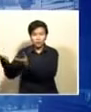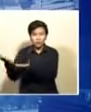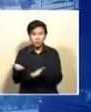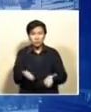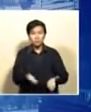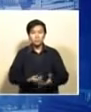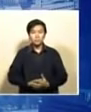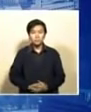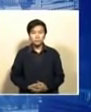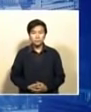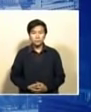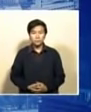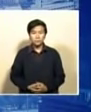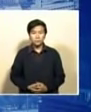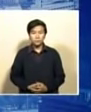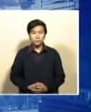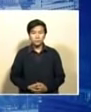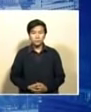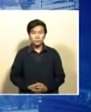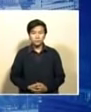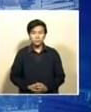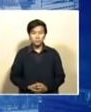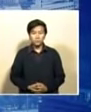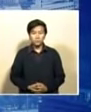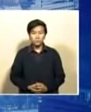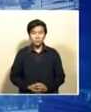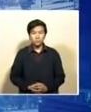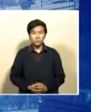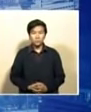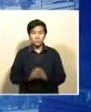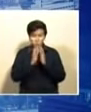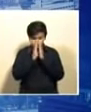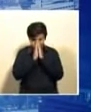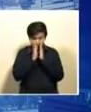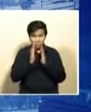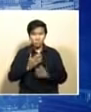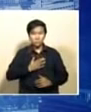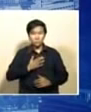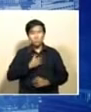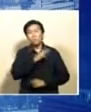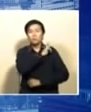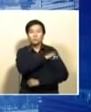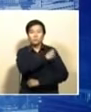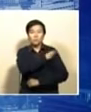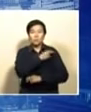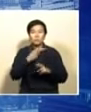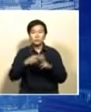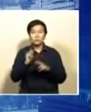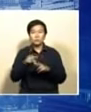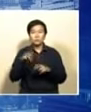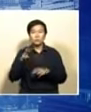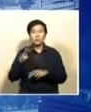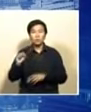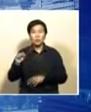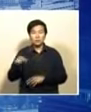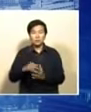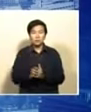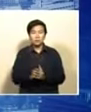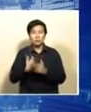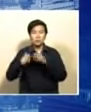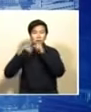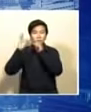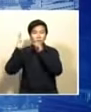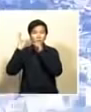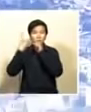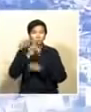ครับครับสวัสดีครับผมนายแพทย์ทวีสินวิษณุโยธินนะครับในฐานะของโฆษกศูนย์สบค.น